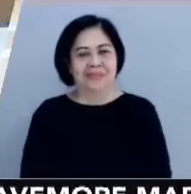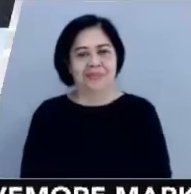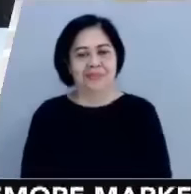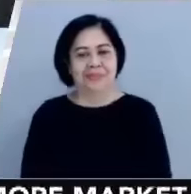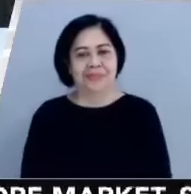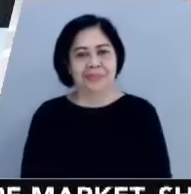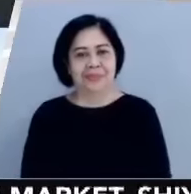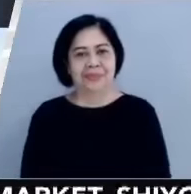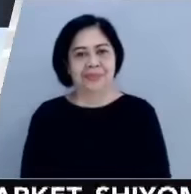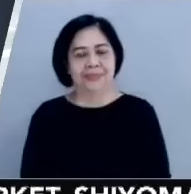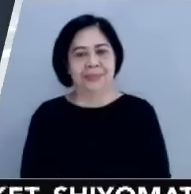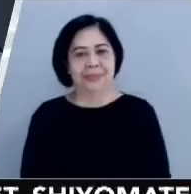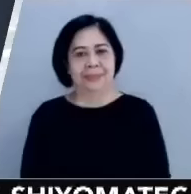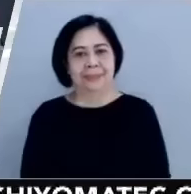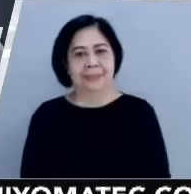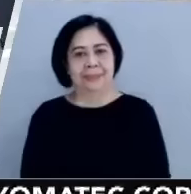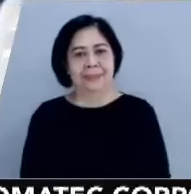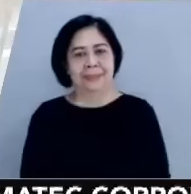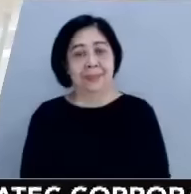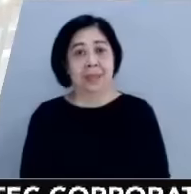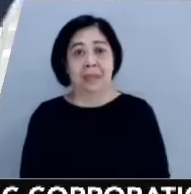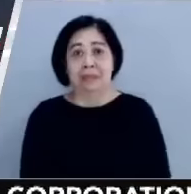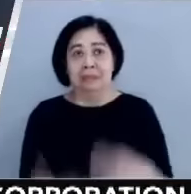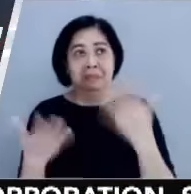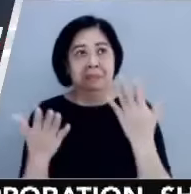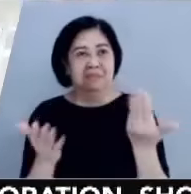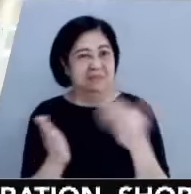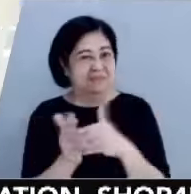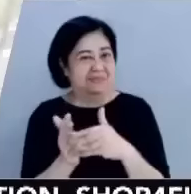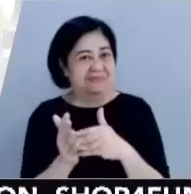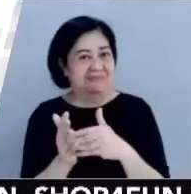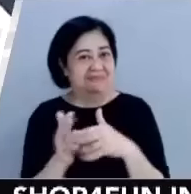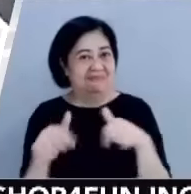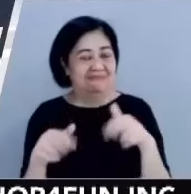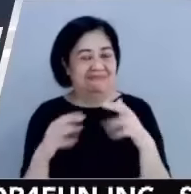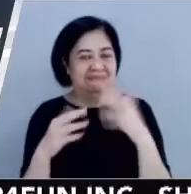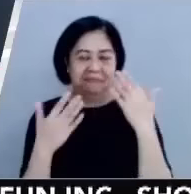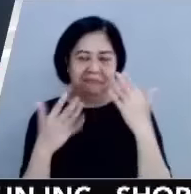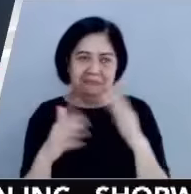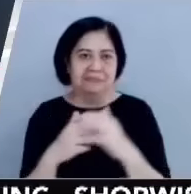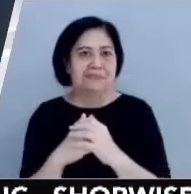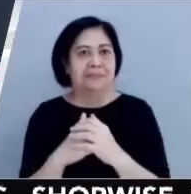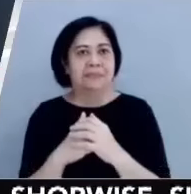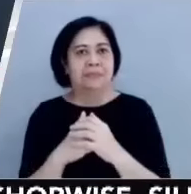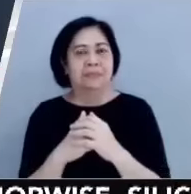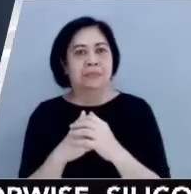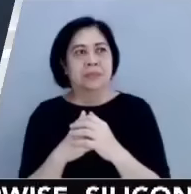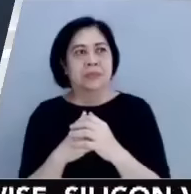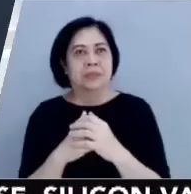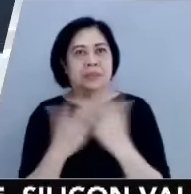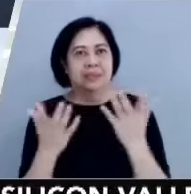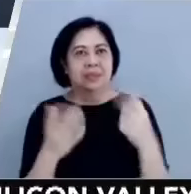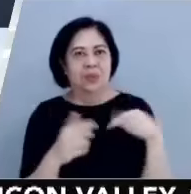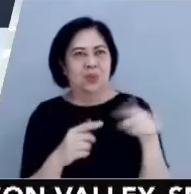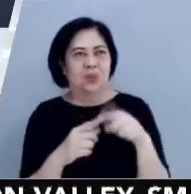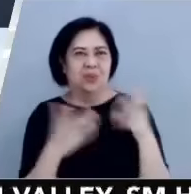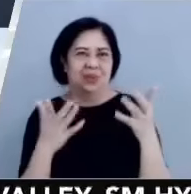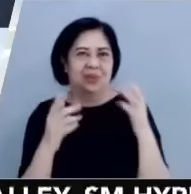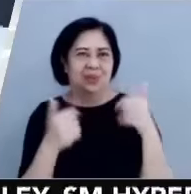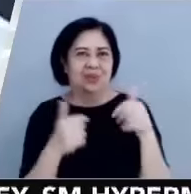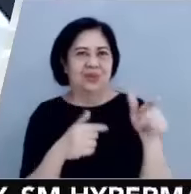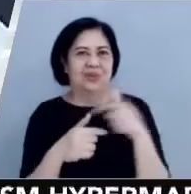Dekada hindi namin alam kung mauulit pa namin um since lahat kami medyo naka pain reliever